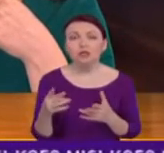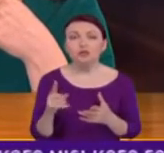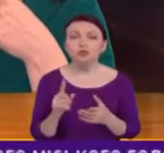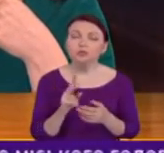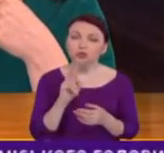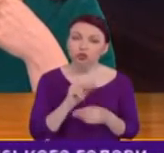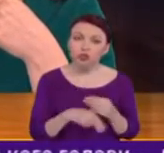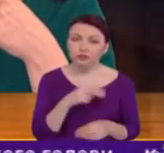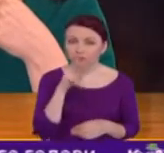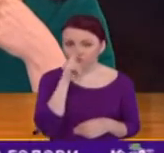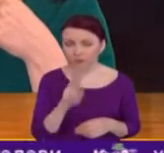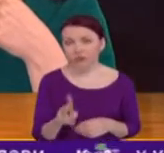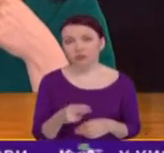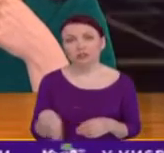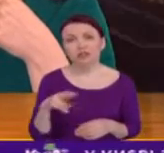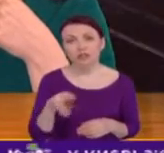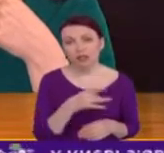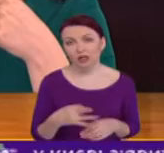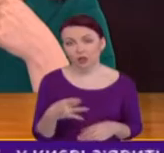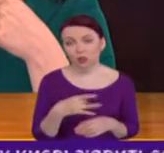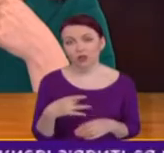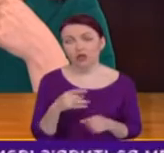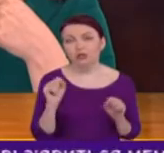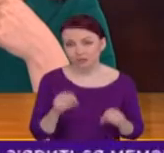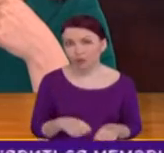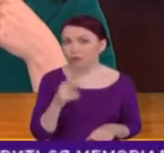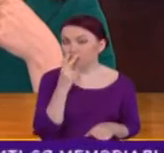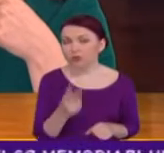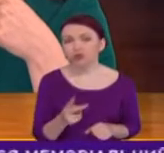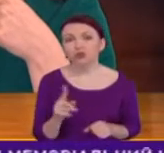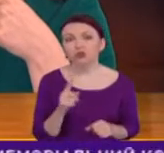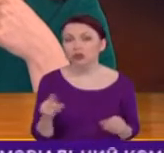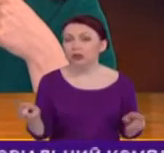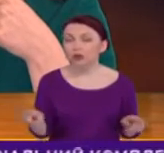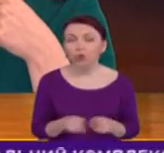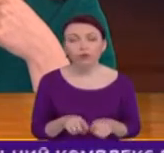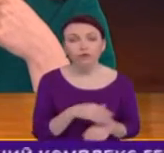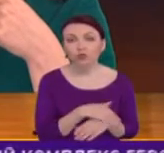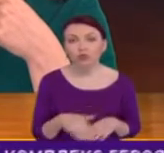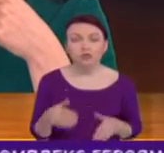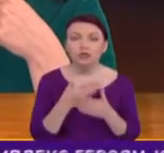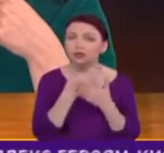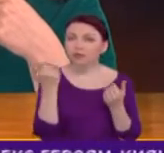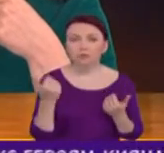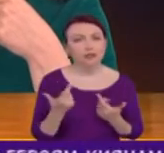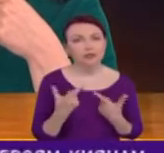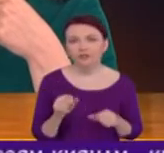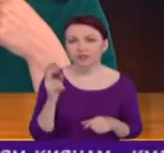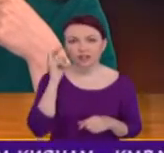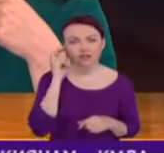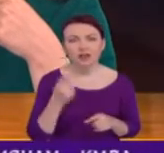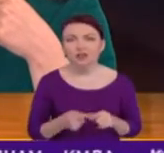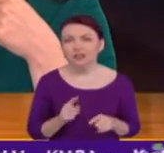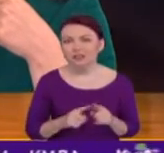місяців-два деснянці змогли побачити, що такої вулиці точно немає ніде в Києві, і це